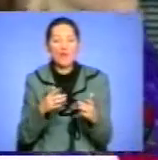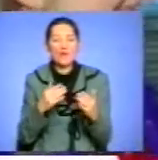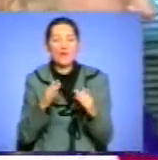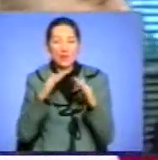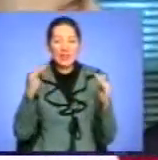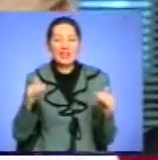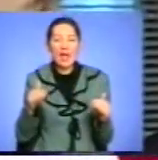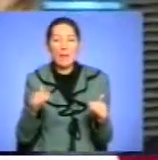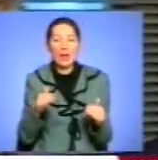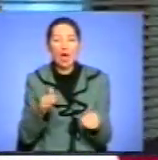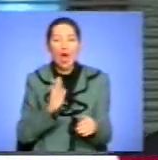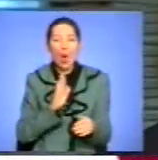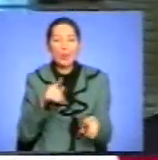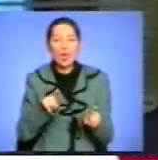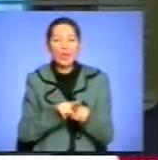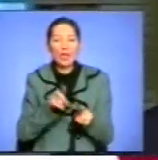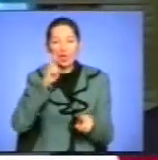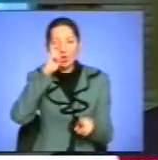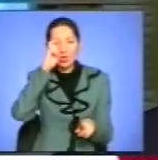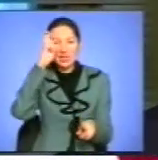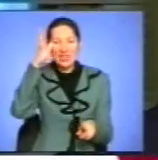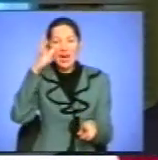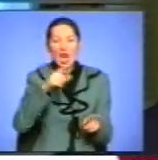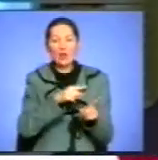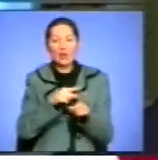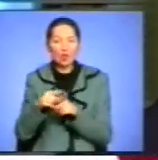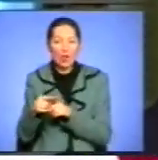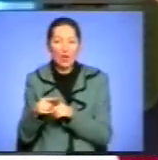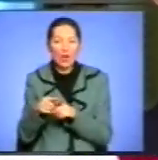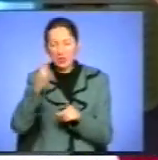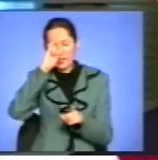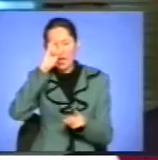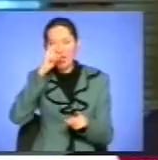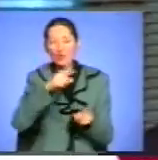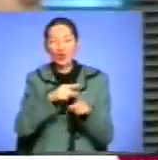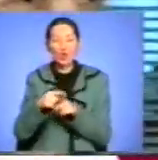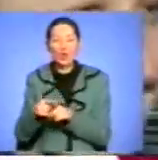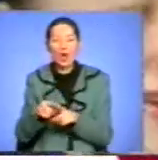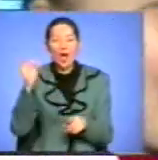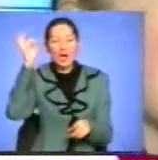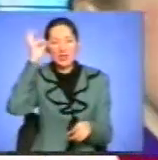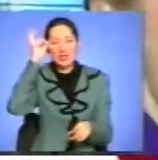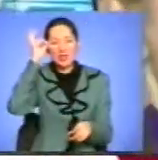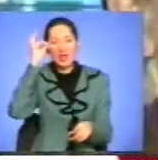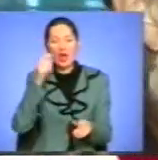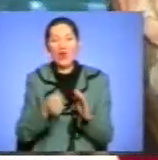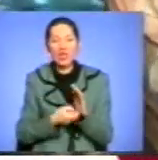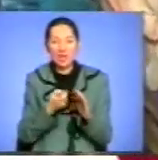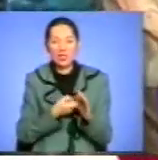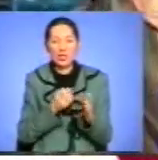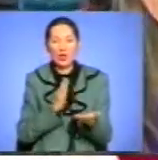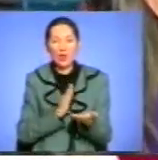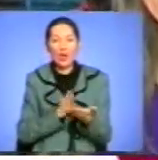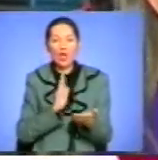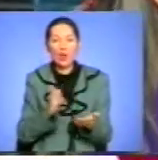цар в словах згадав шахтарів замість Теслі з коваля. Теслі з ковалями, а він